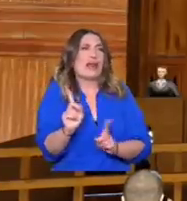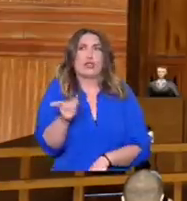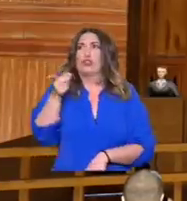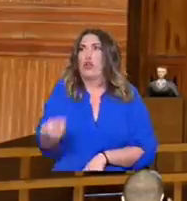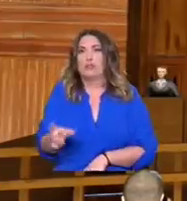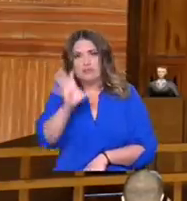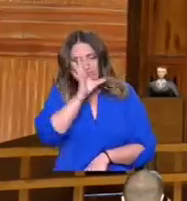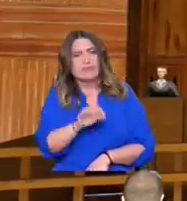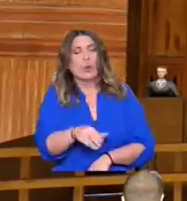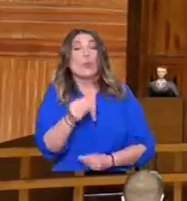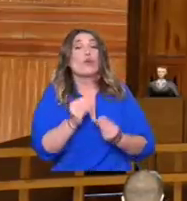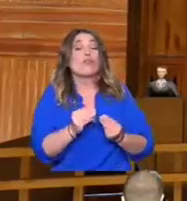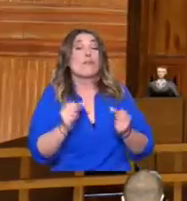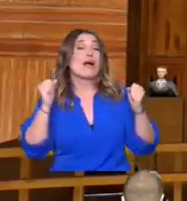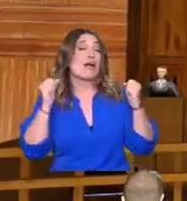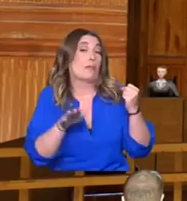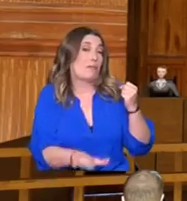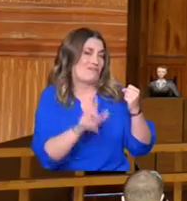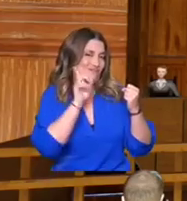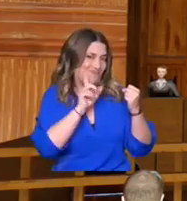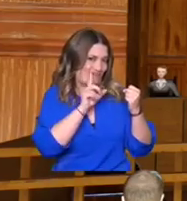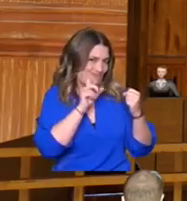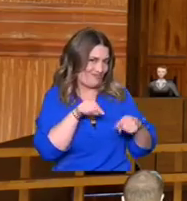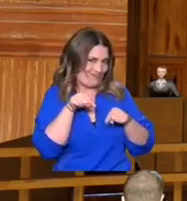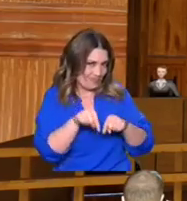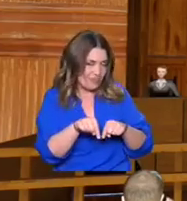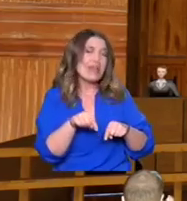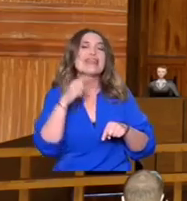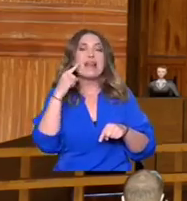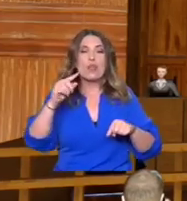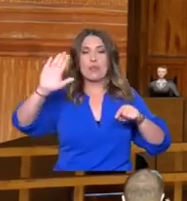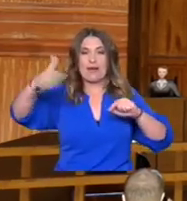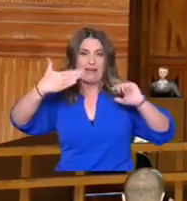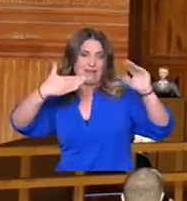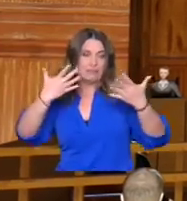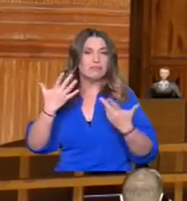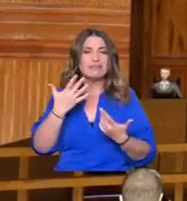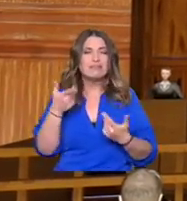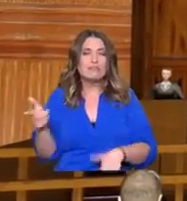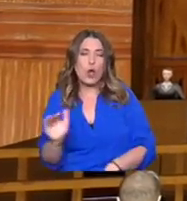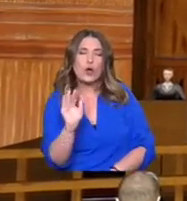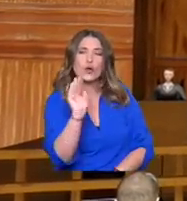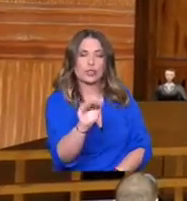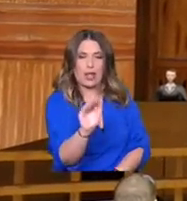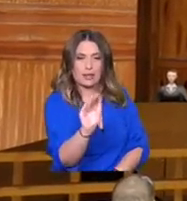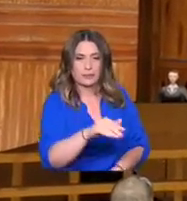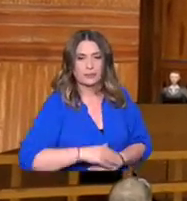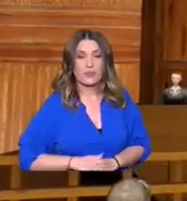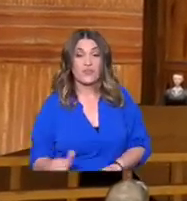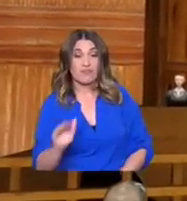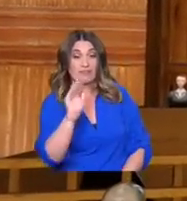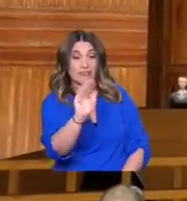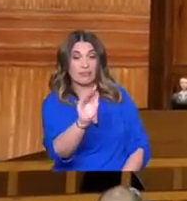γιατρών. Πάμε να δούμε λοιπόν ένα κομμάτι του διαλόγου και ένα κομμάτι που έφερε και ένταση. Ρωτάει ο Αλέξης